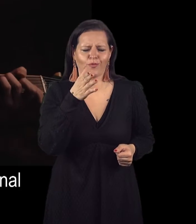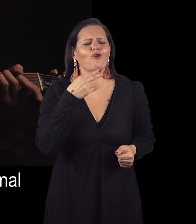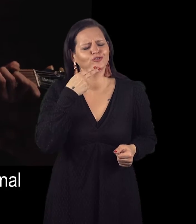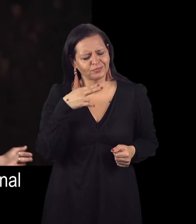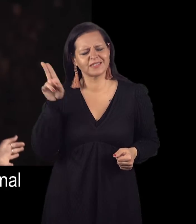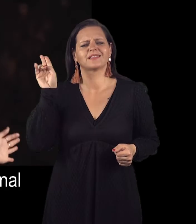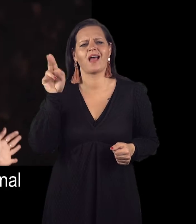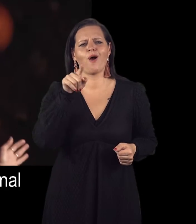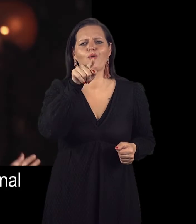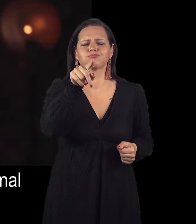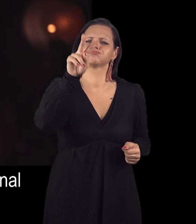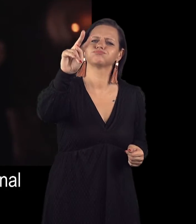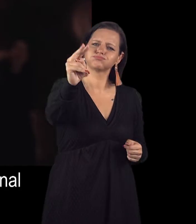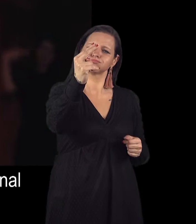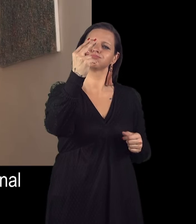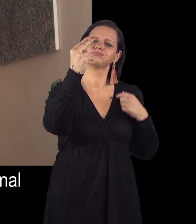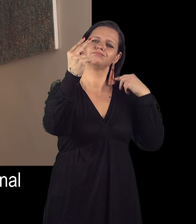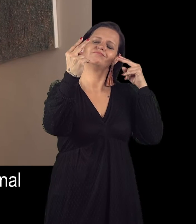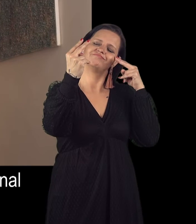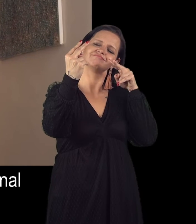besed boš priznal s